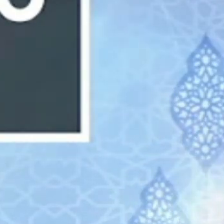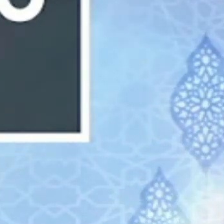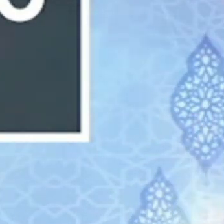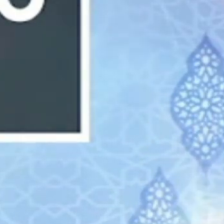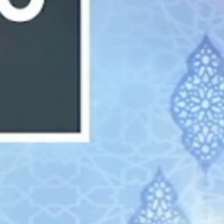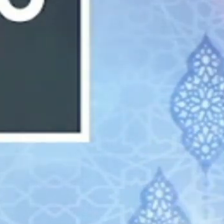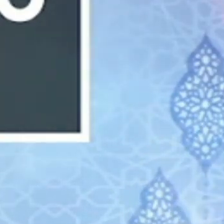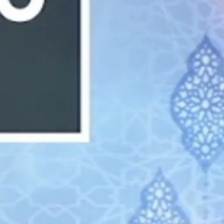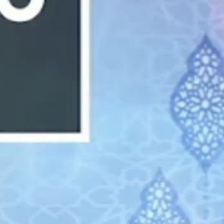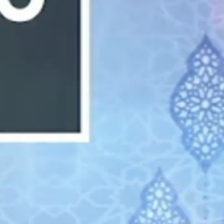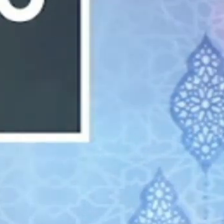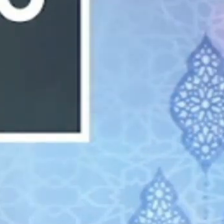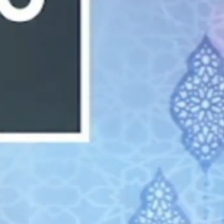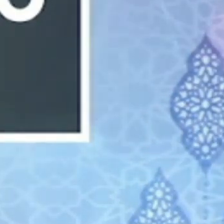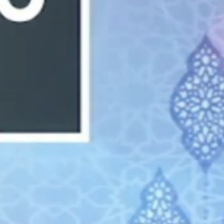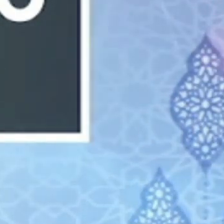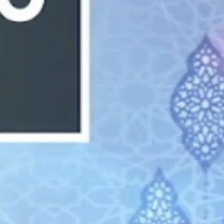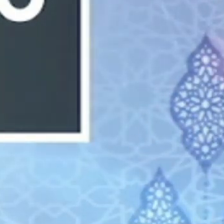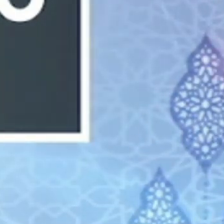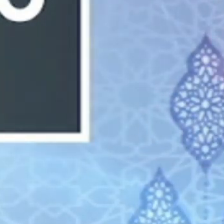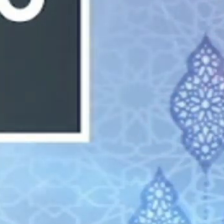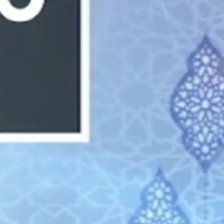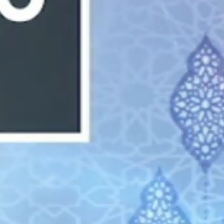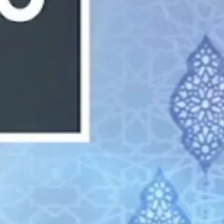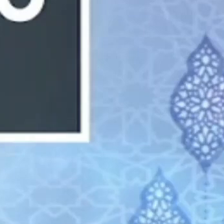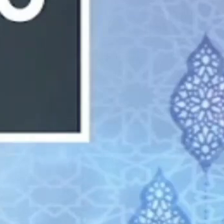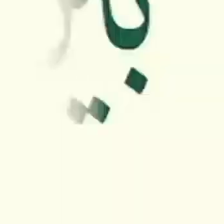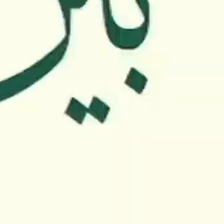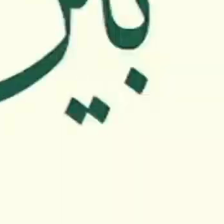الظلماء نورا.